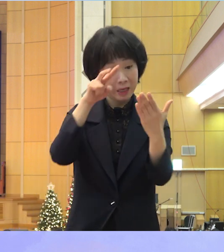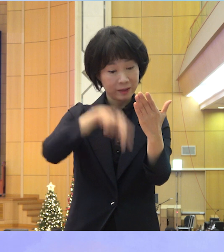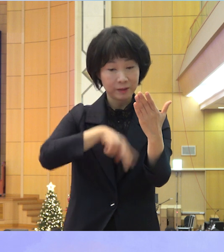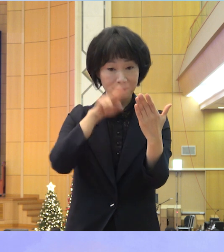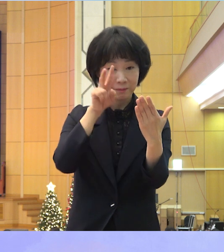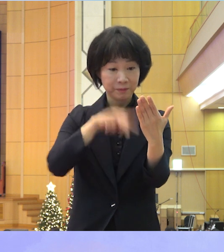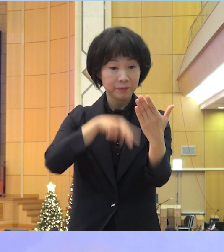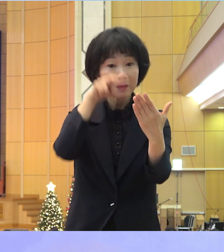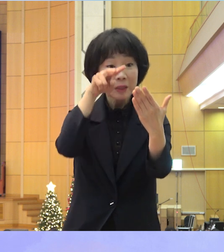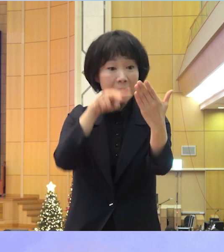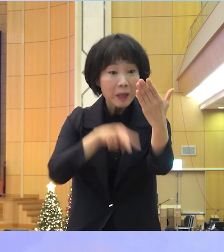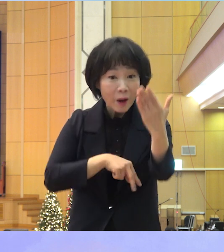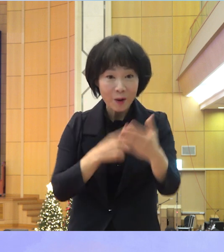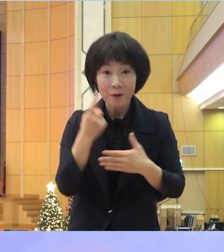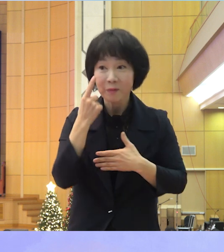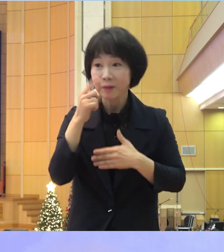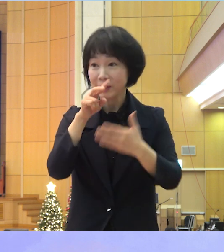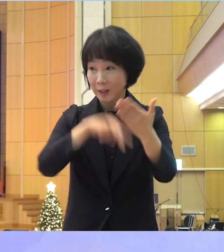29절